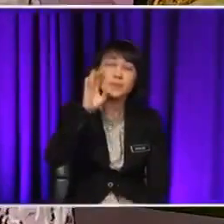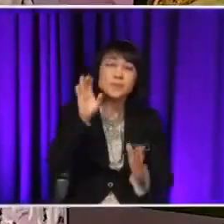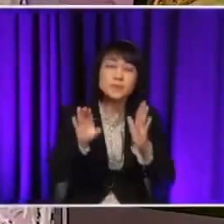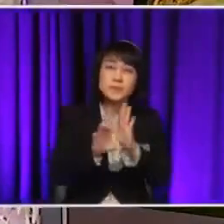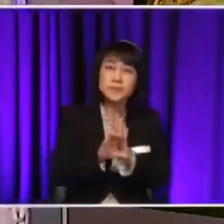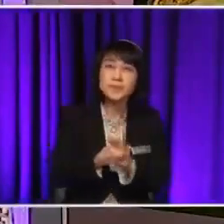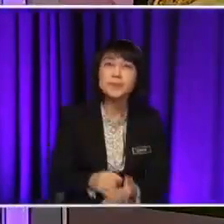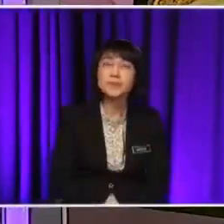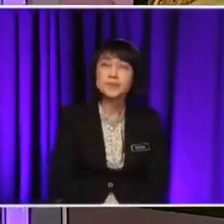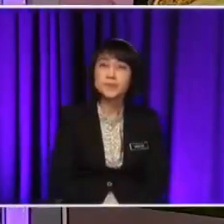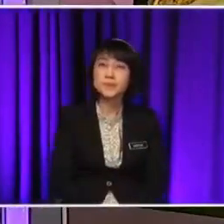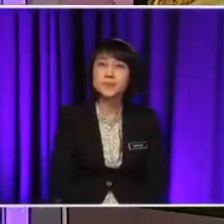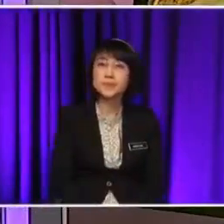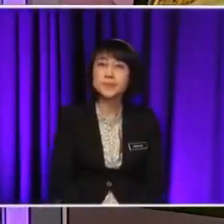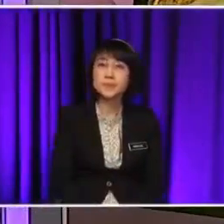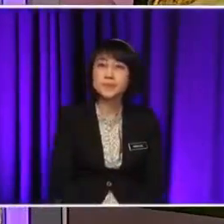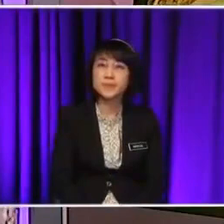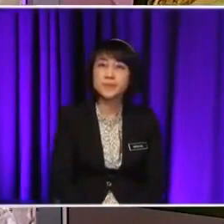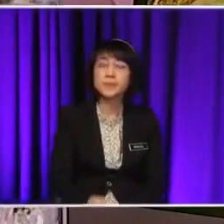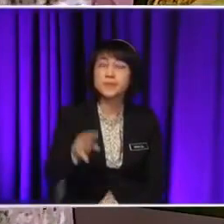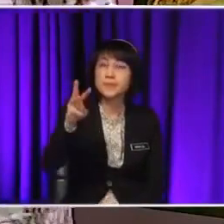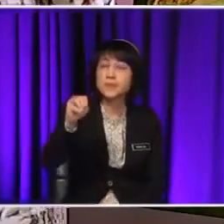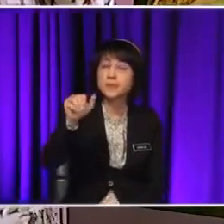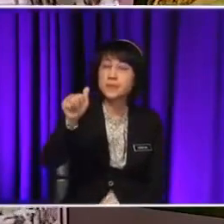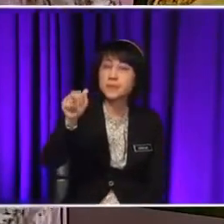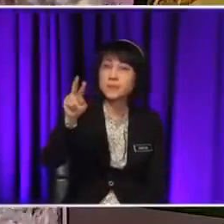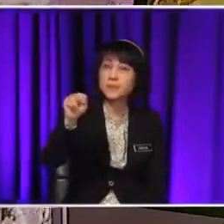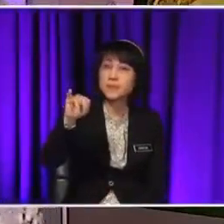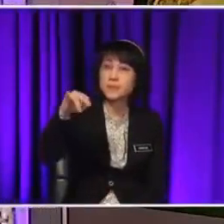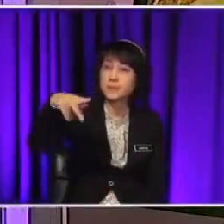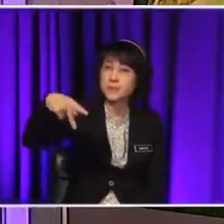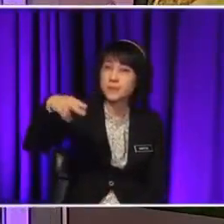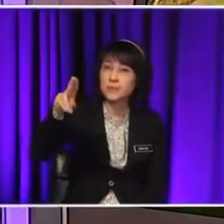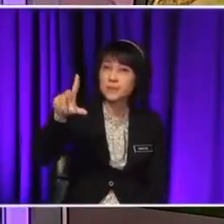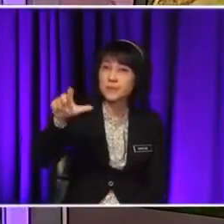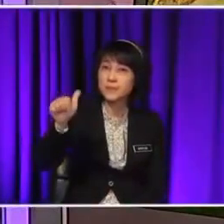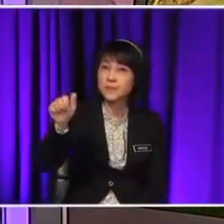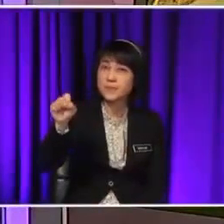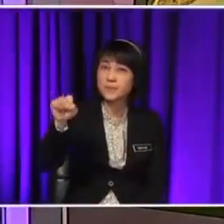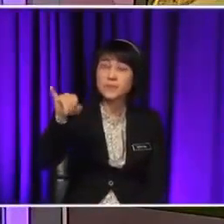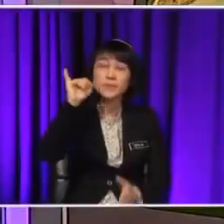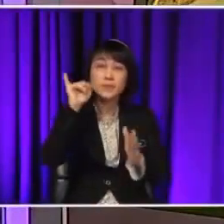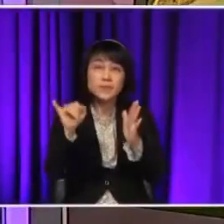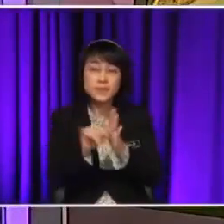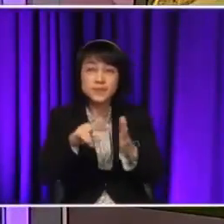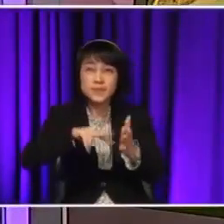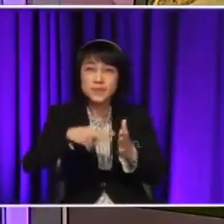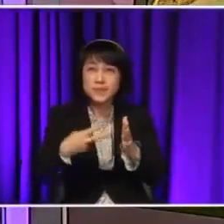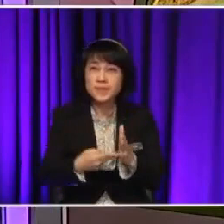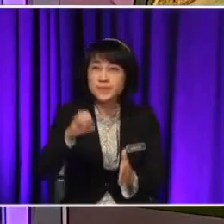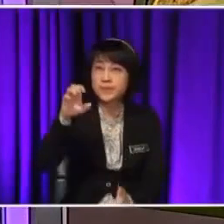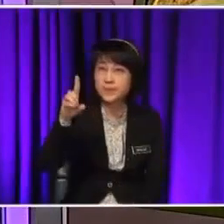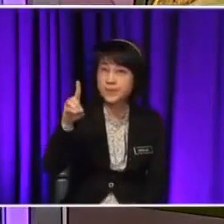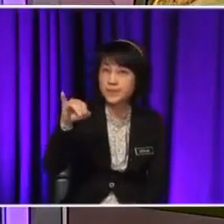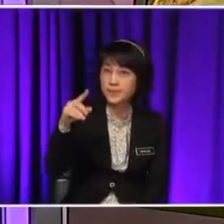Jadinya ini yang dimasukkan dengan manipulasi image dan e-portfolio. E-portfolio, definisi e-portfolio